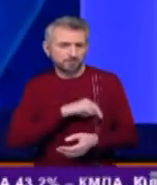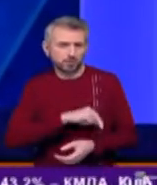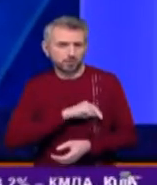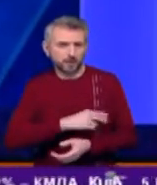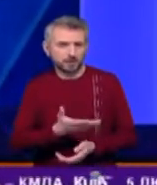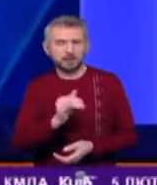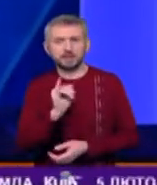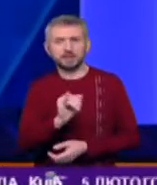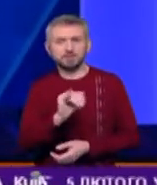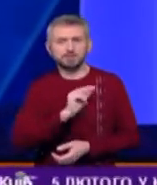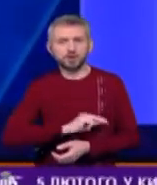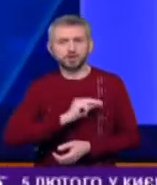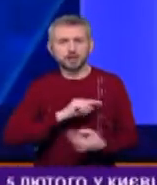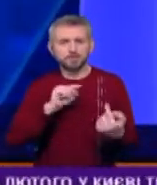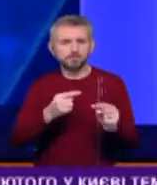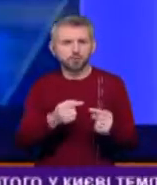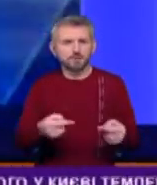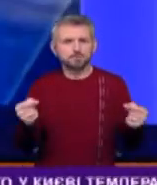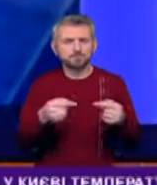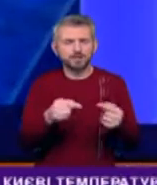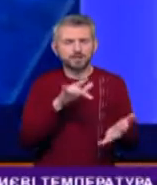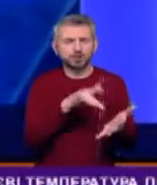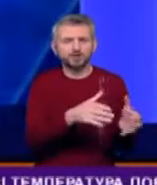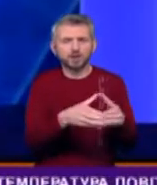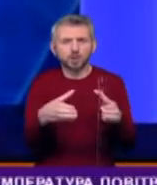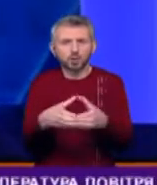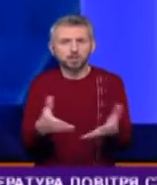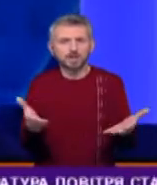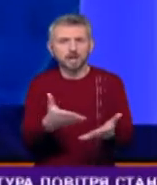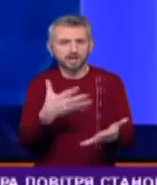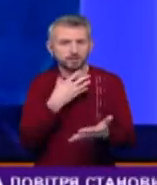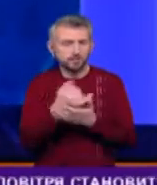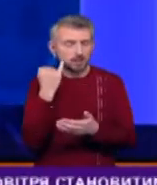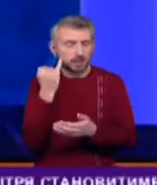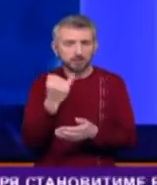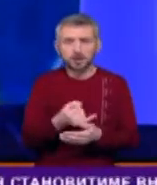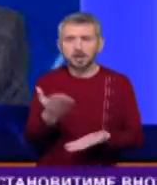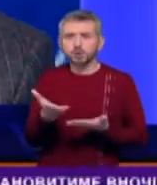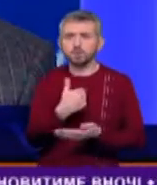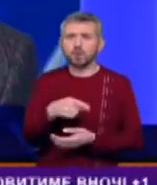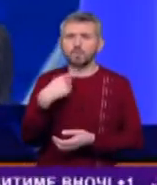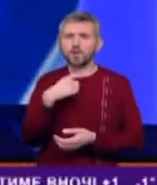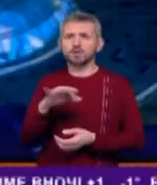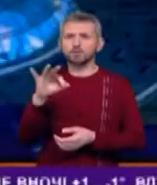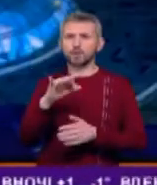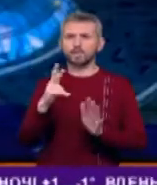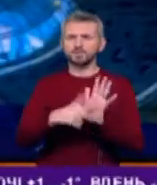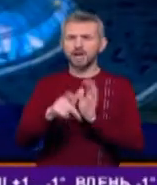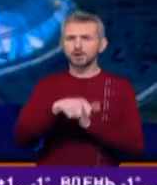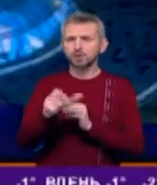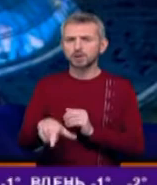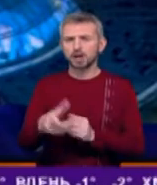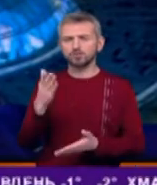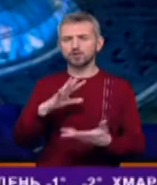очевидно, да? І працювати проти певних цільових груп, як і своїми ідеями. В будь-якому разі, якщо ми говоримо про от, там, 80 людей, може там